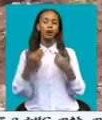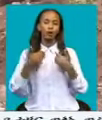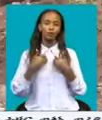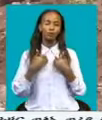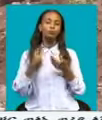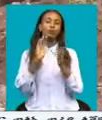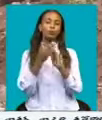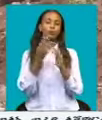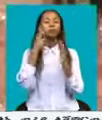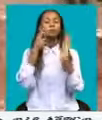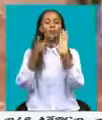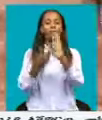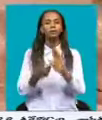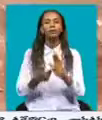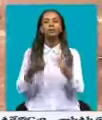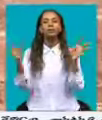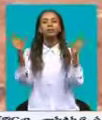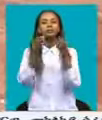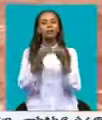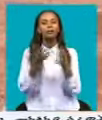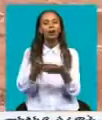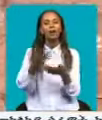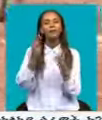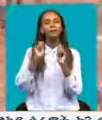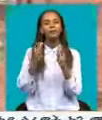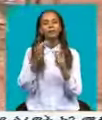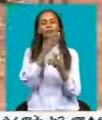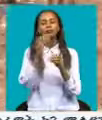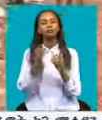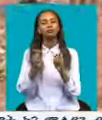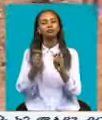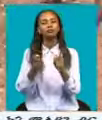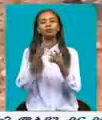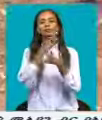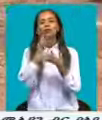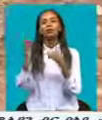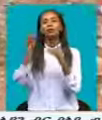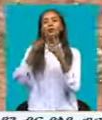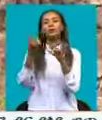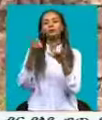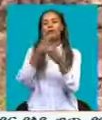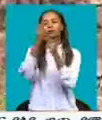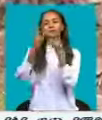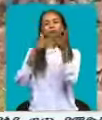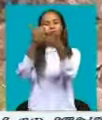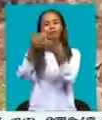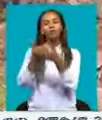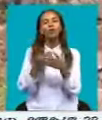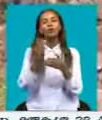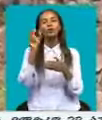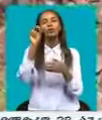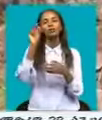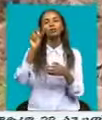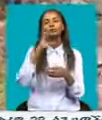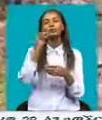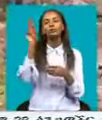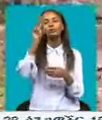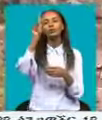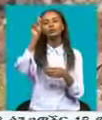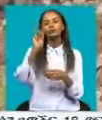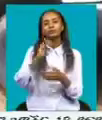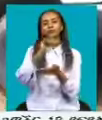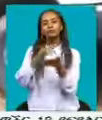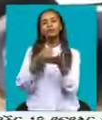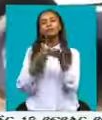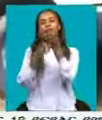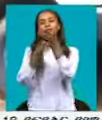መሆኑን ያመላክታል። የተሰበሰበው ሀብት በፍጥነትና በተቀላጠፈ መልኩ ወደ ተፈለገው ስፍራ ለማድረስም በወልቂጤና ቡታጅራ ማዕከላት